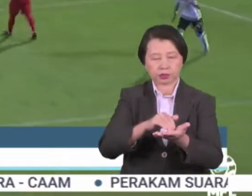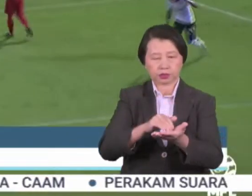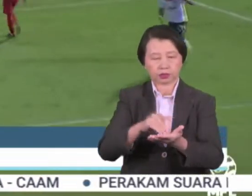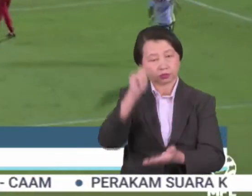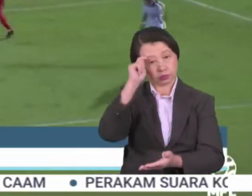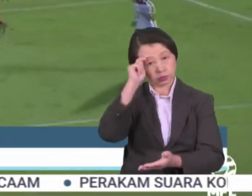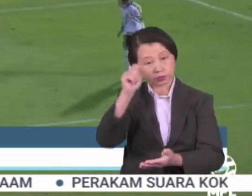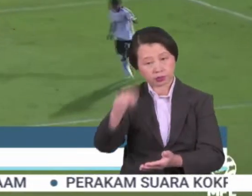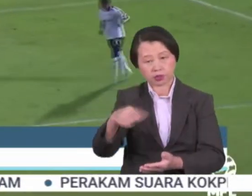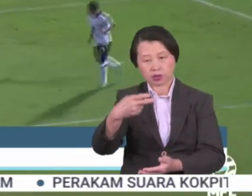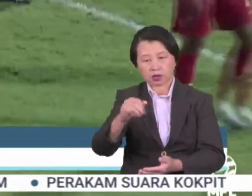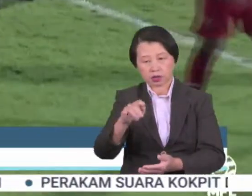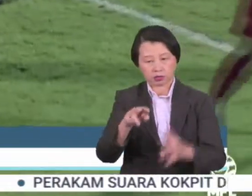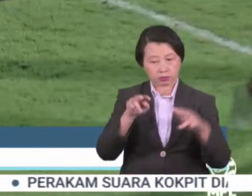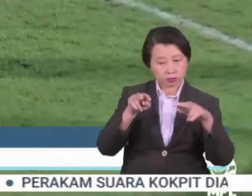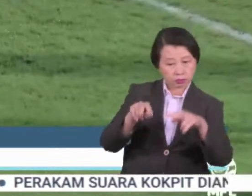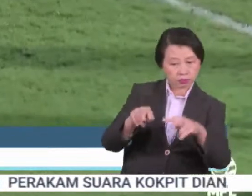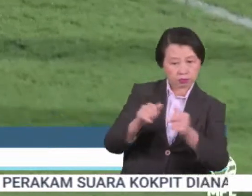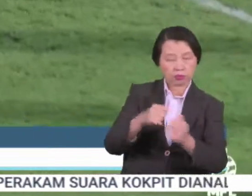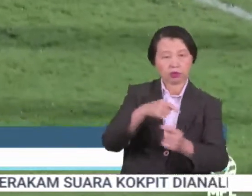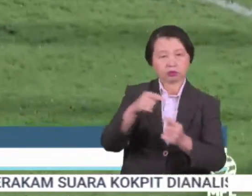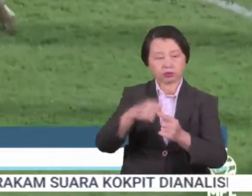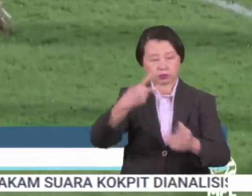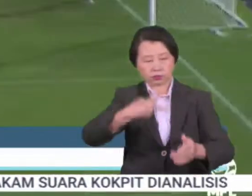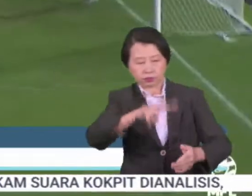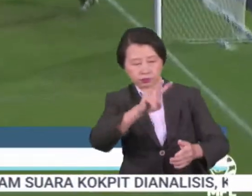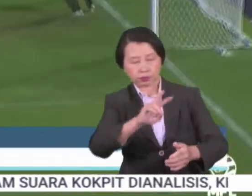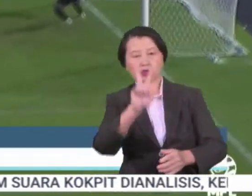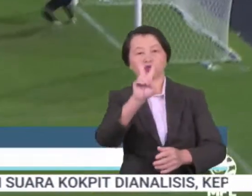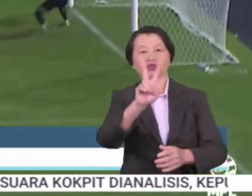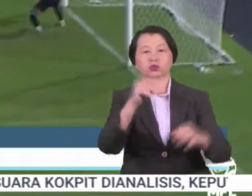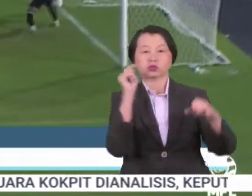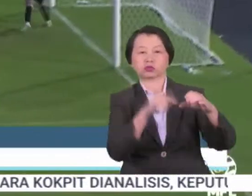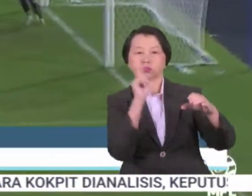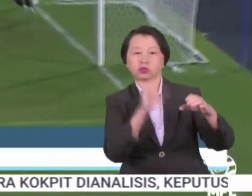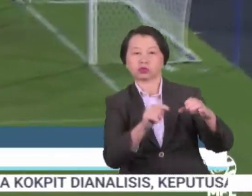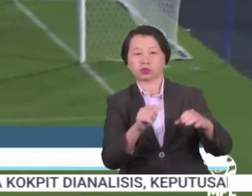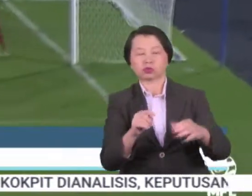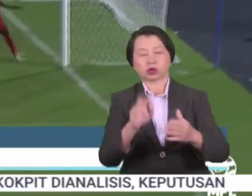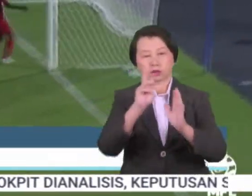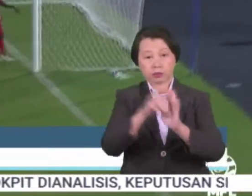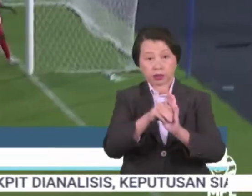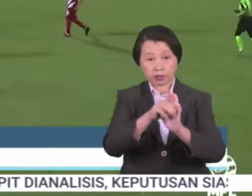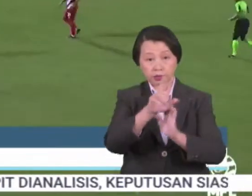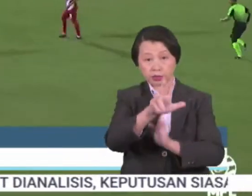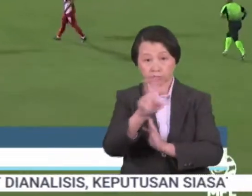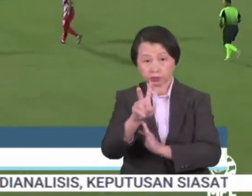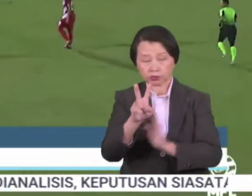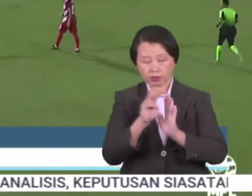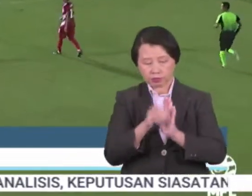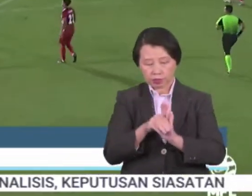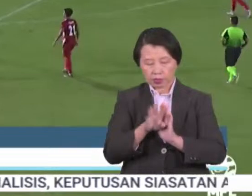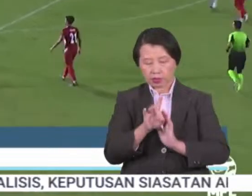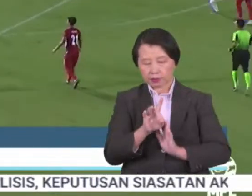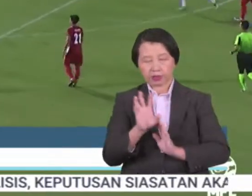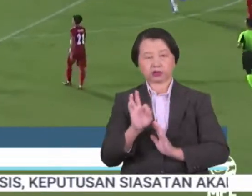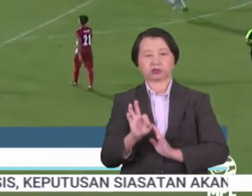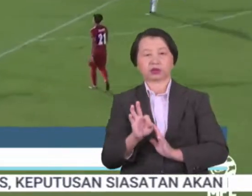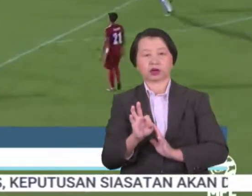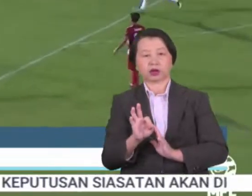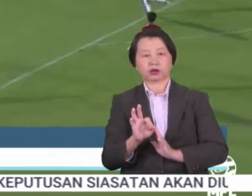Hakim Hassan mencuri tempuan apabila meledak du gol masingmas pada minit ke32 dan